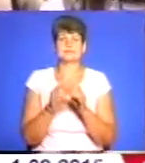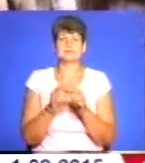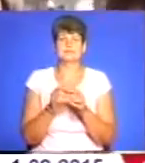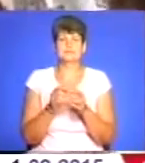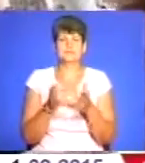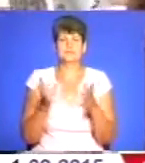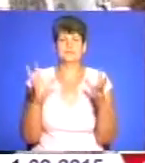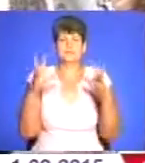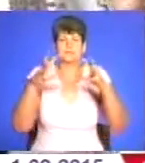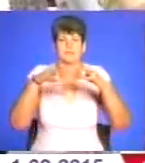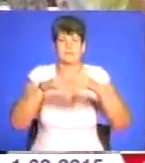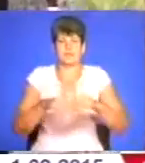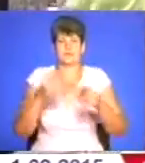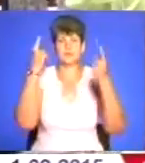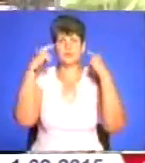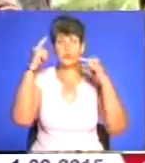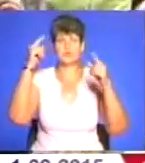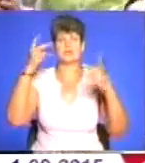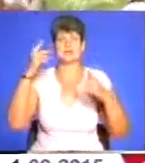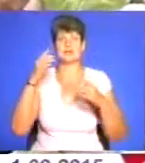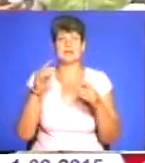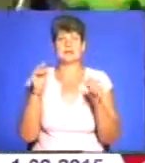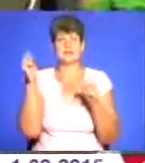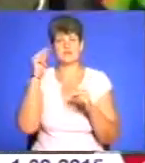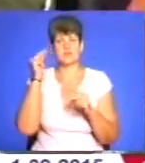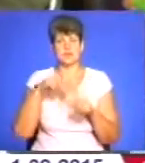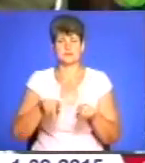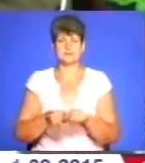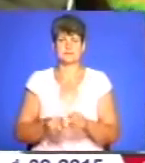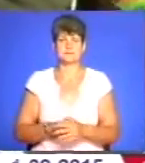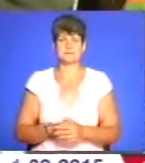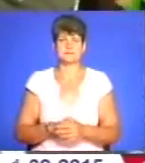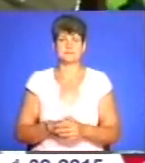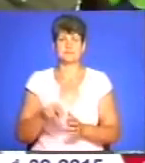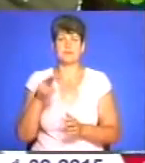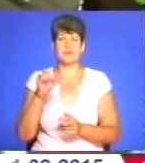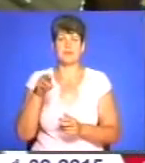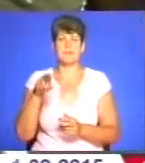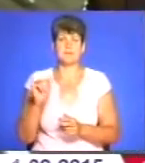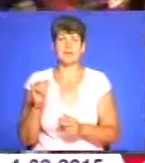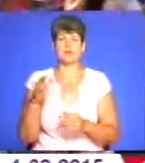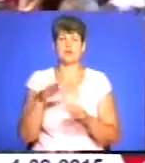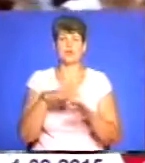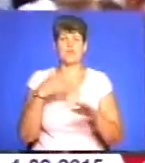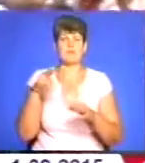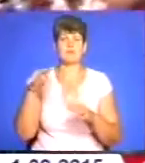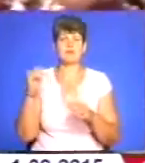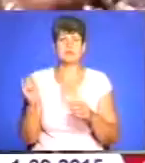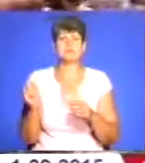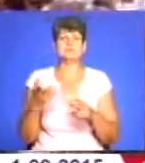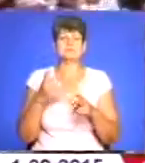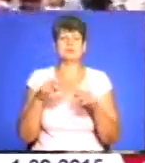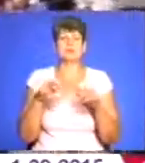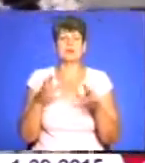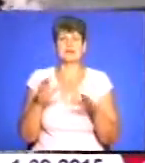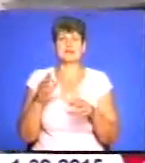цьому просторі творчості, мистецтва і навчання. Пепі, довга панчоха, юна зірочка відділення хореографії